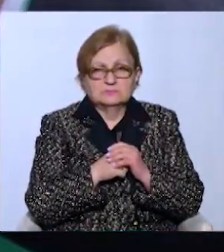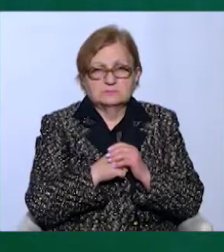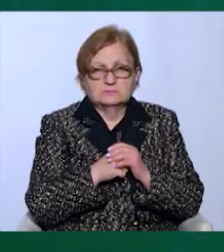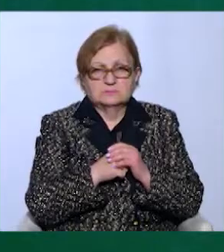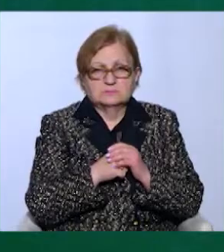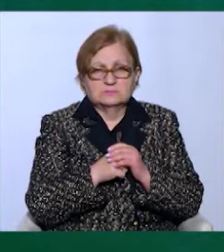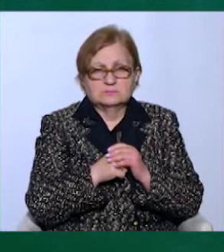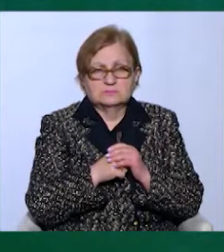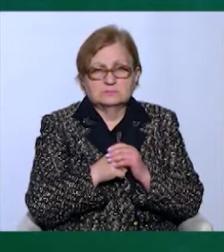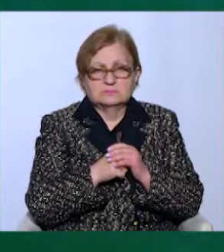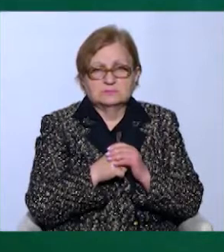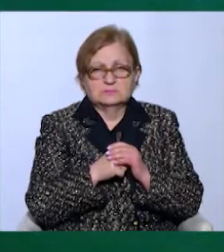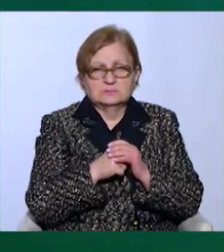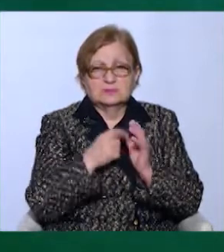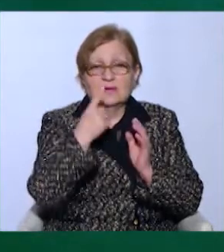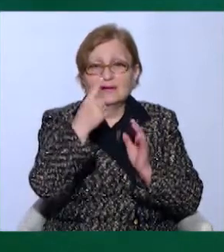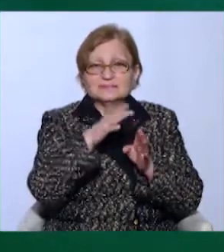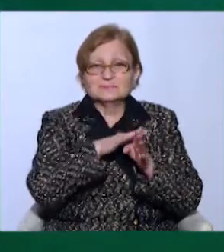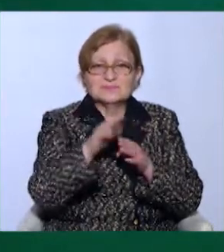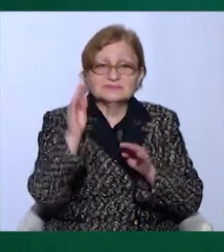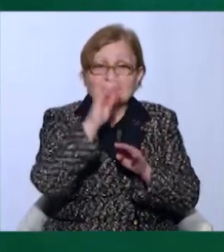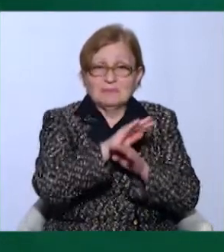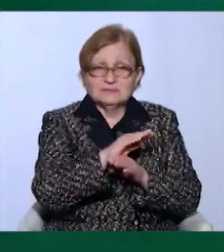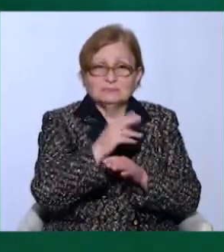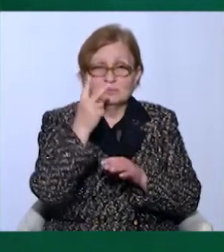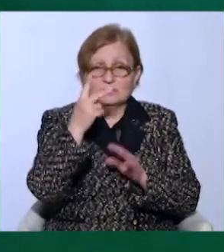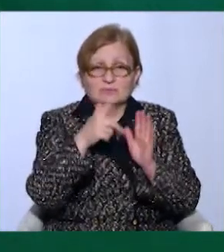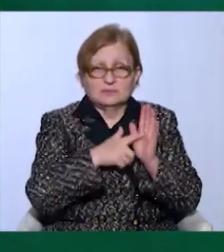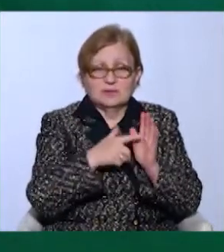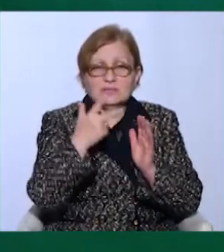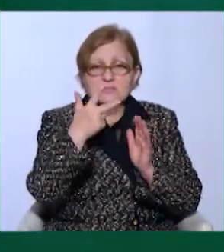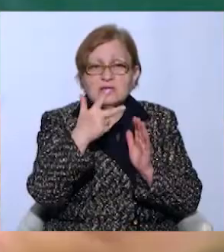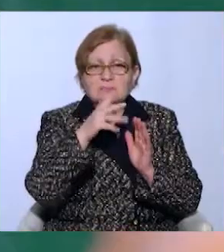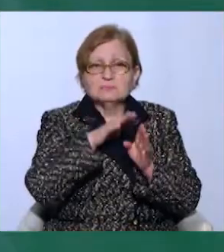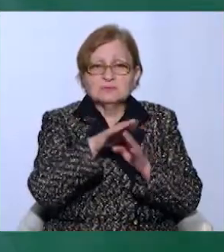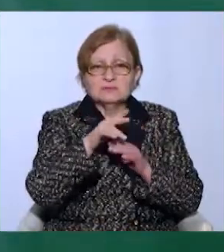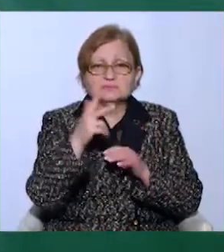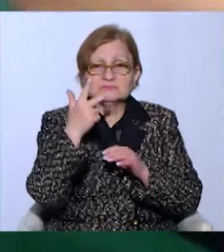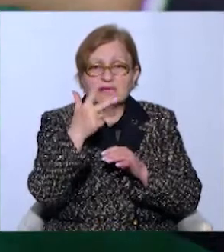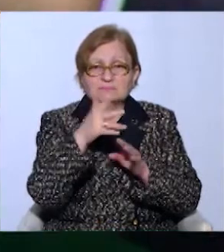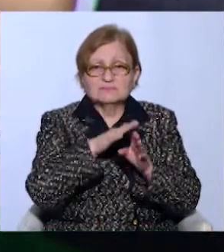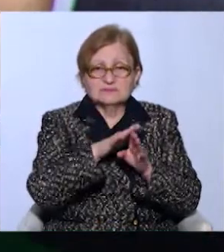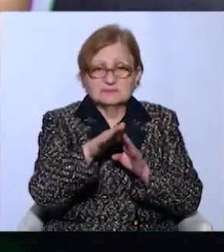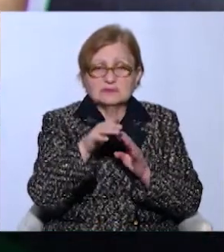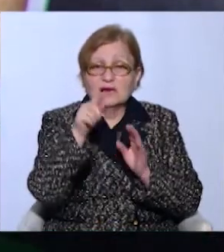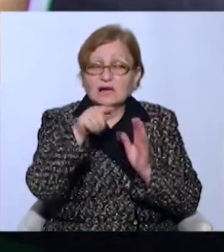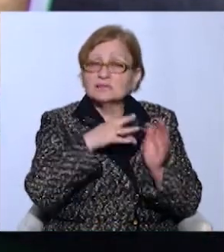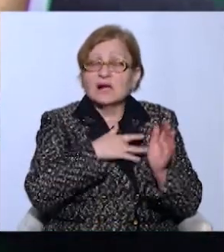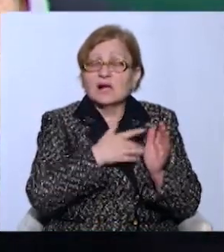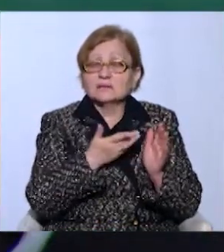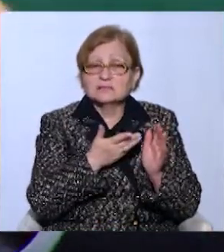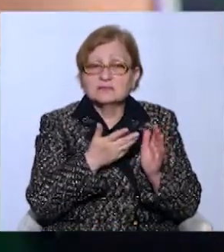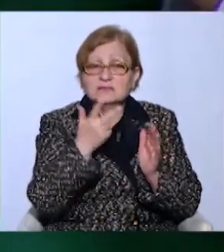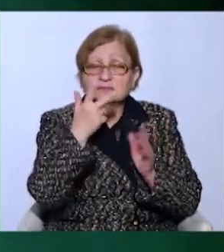Ertim teli, ori meşvidet, ez ertu telz damat evoli ori meşvidet. Samim teli, samim meşvidet, yari sam aki gulis hame ba,